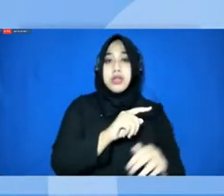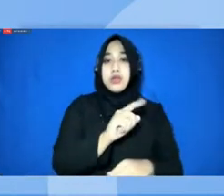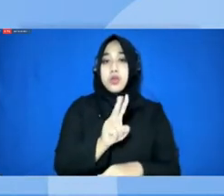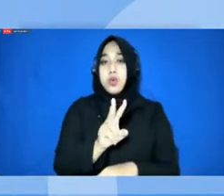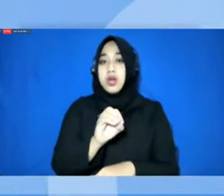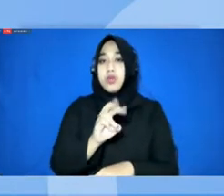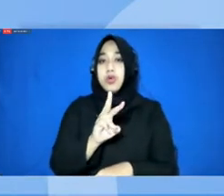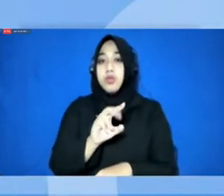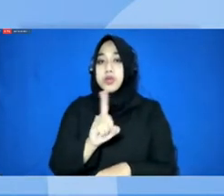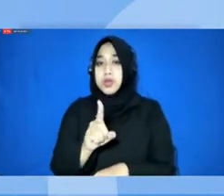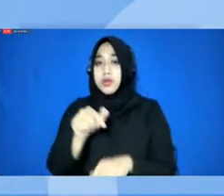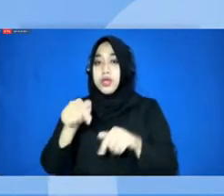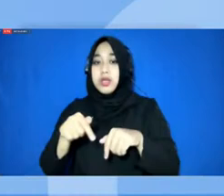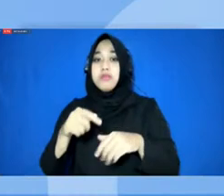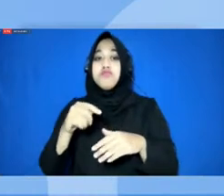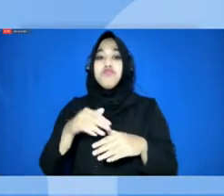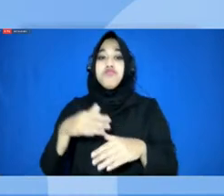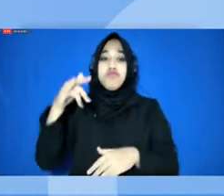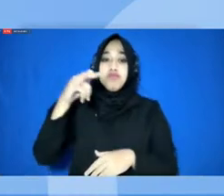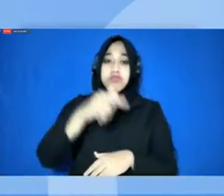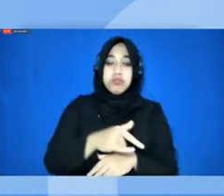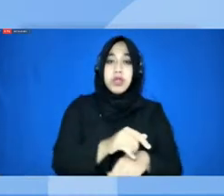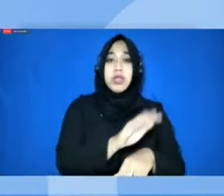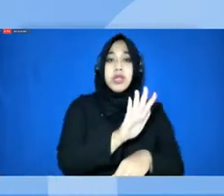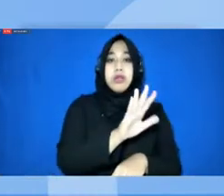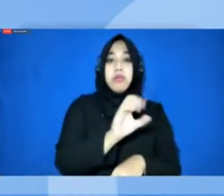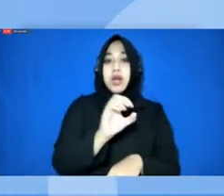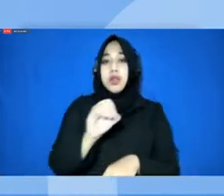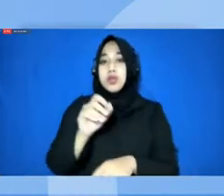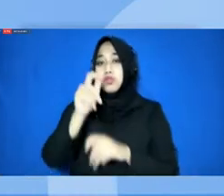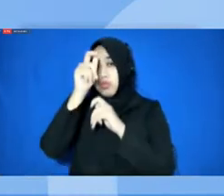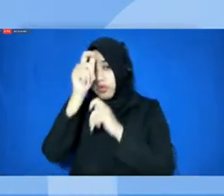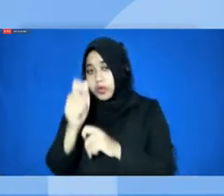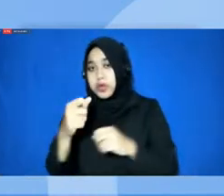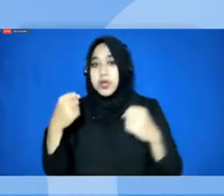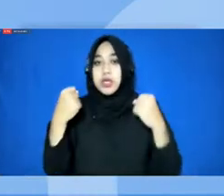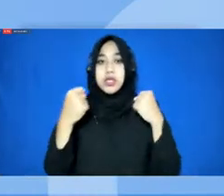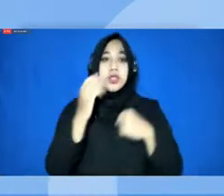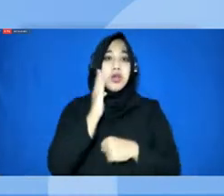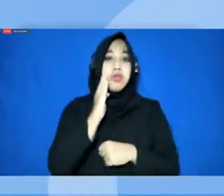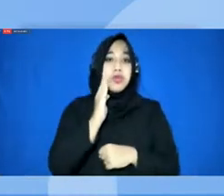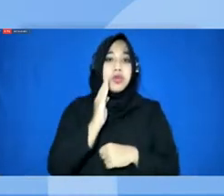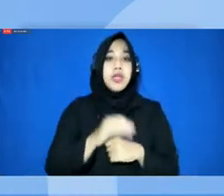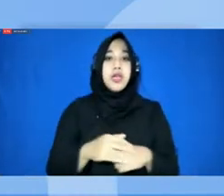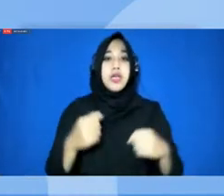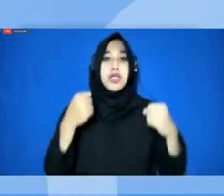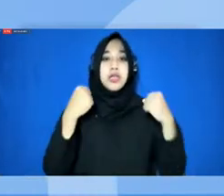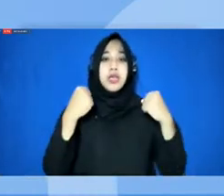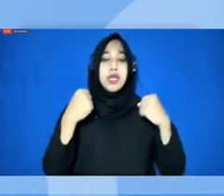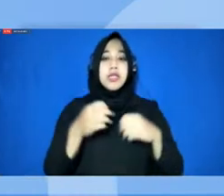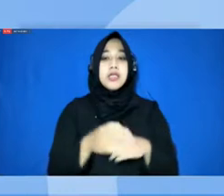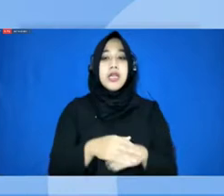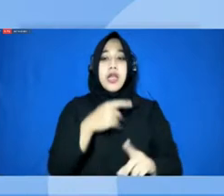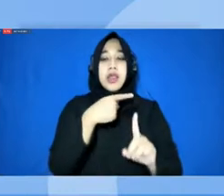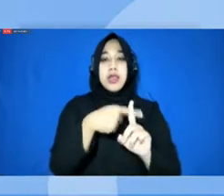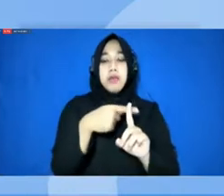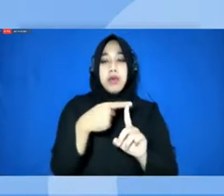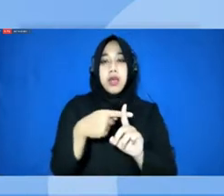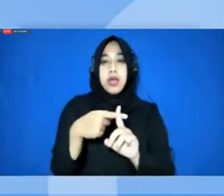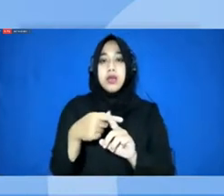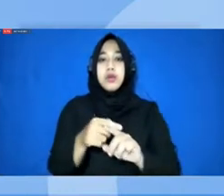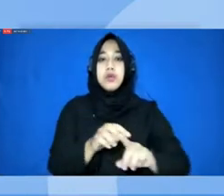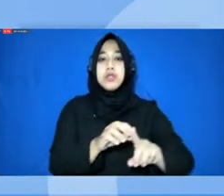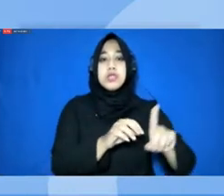2021 ini memberangkatkan 500 profesional kesehatan muda sebagai tenaga kesehatan tambahan untuk